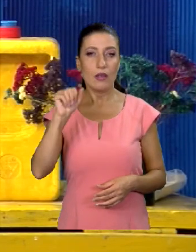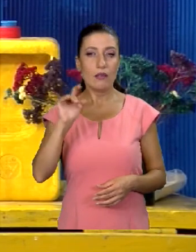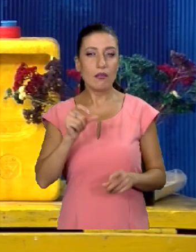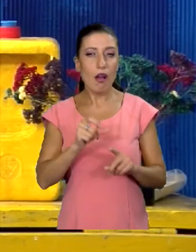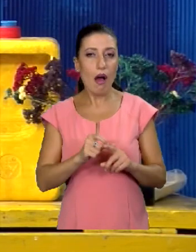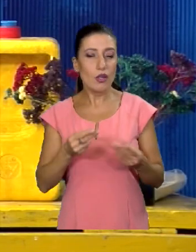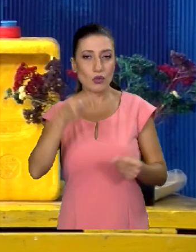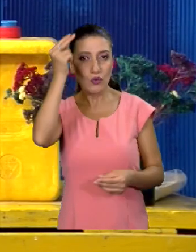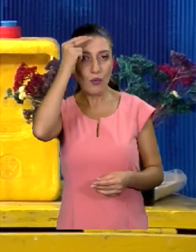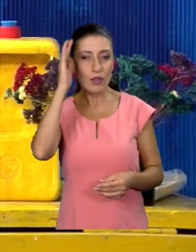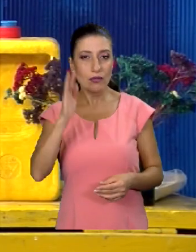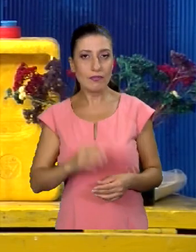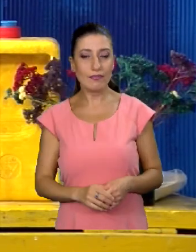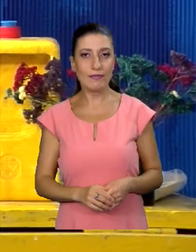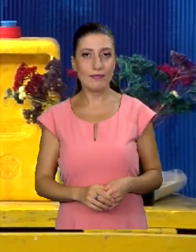սովորելու մոխ,